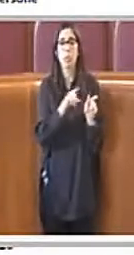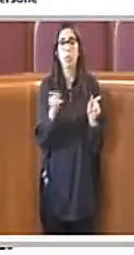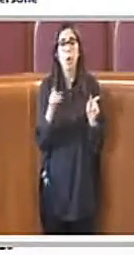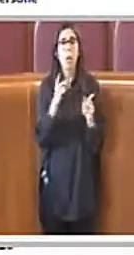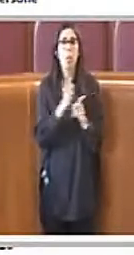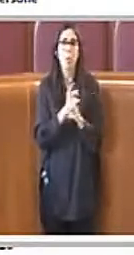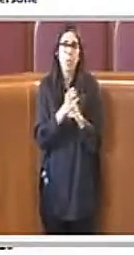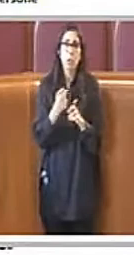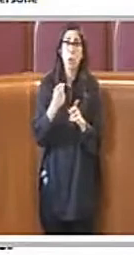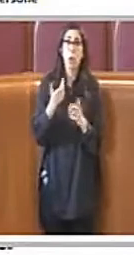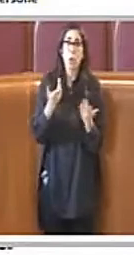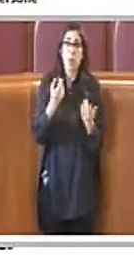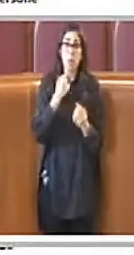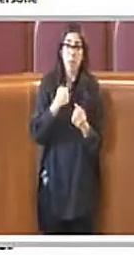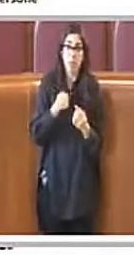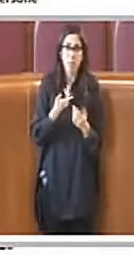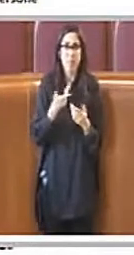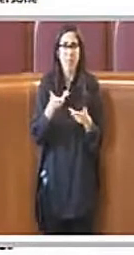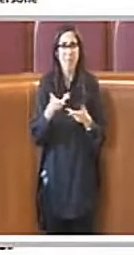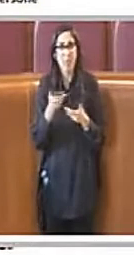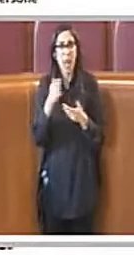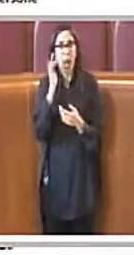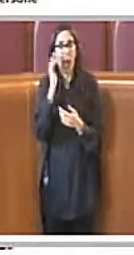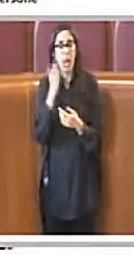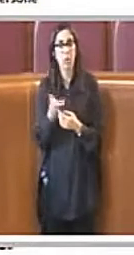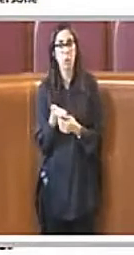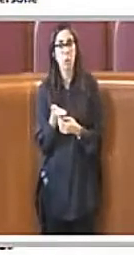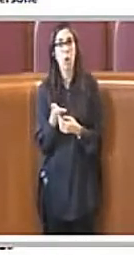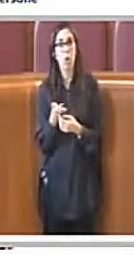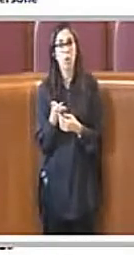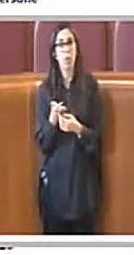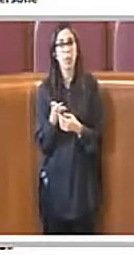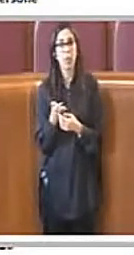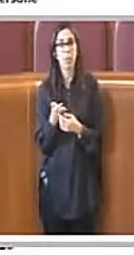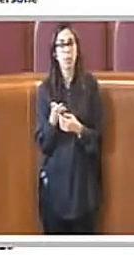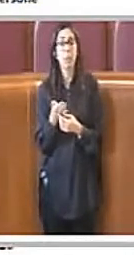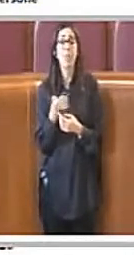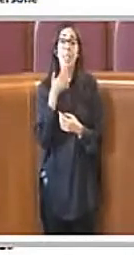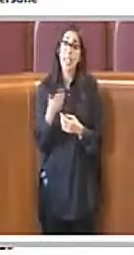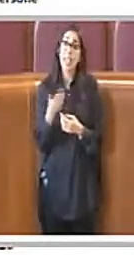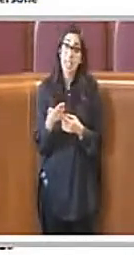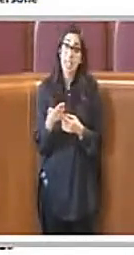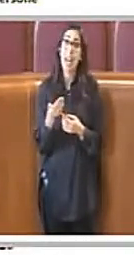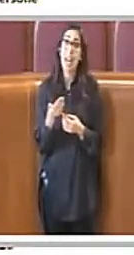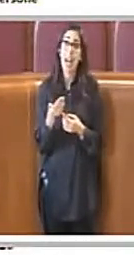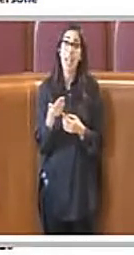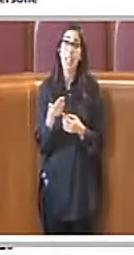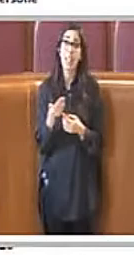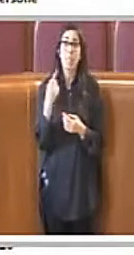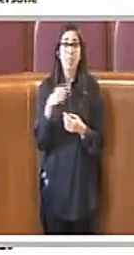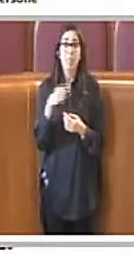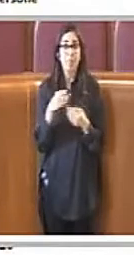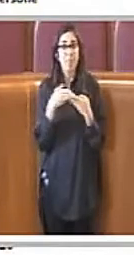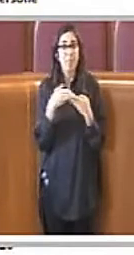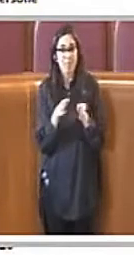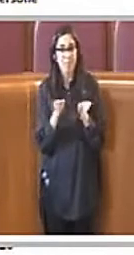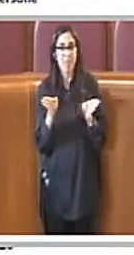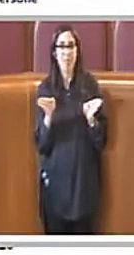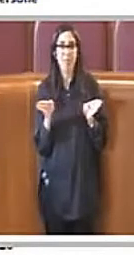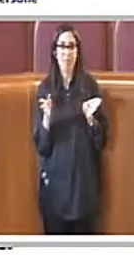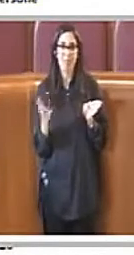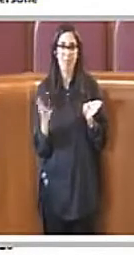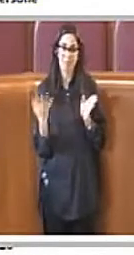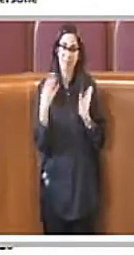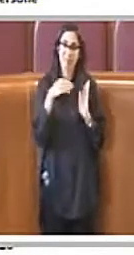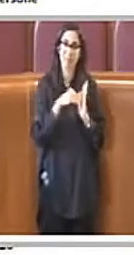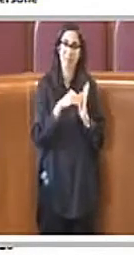ascoltare, e quindi consentirgli anche attraverso ovviamente questo apertura all'interno ovviamente del